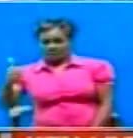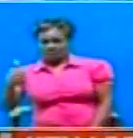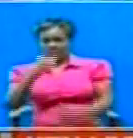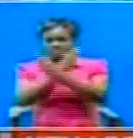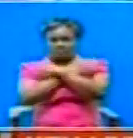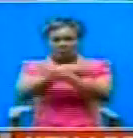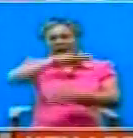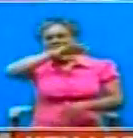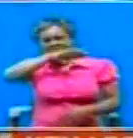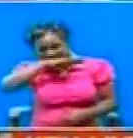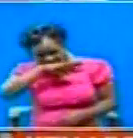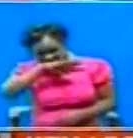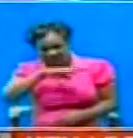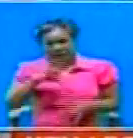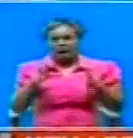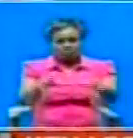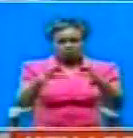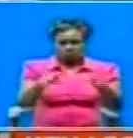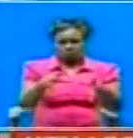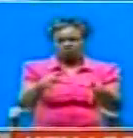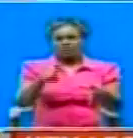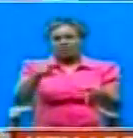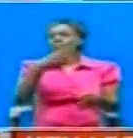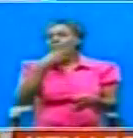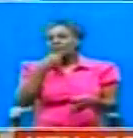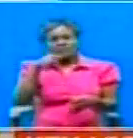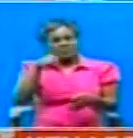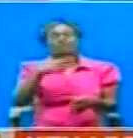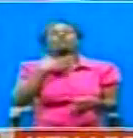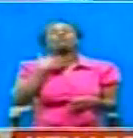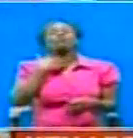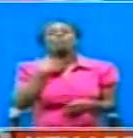Akamsukuma. Venye huyo mwenzake alimsukuma na yeye pia kuwa mwanaume akataka